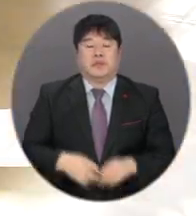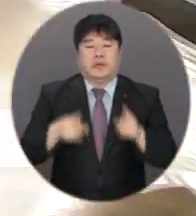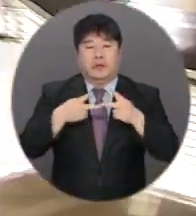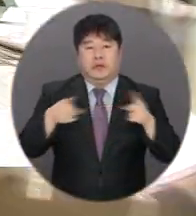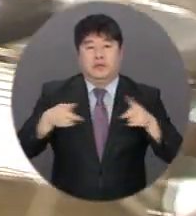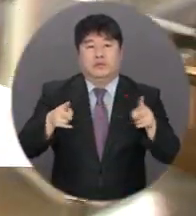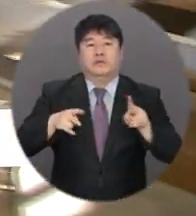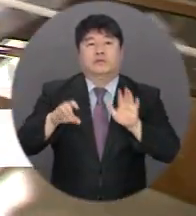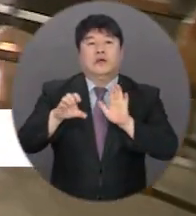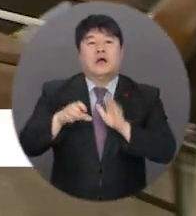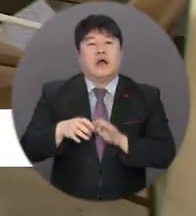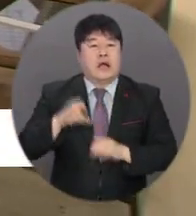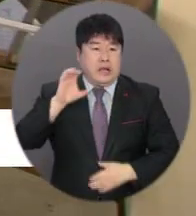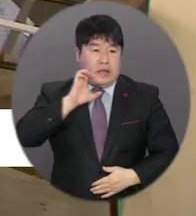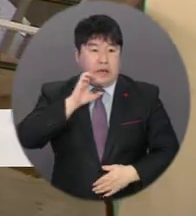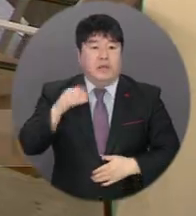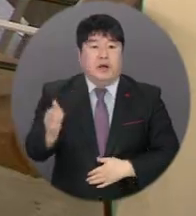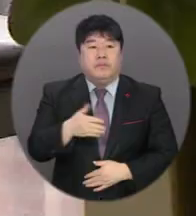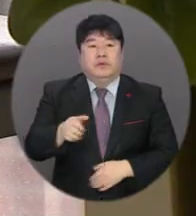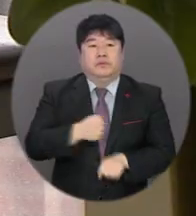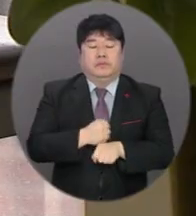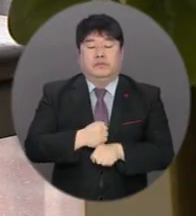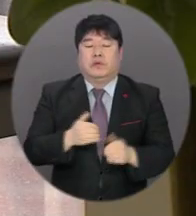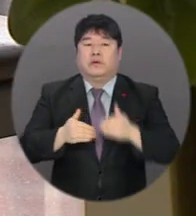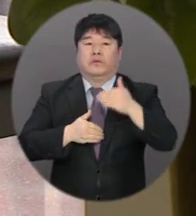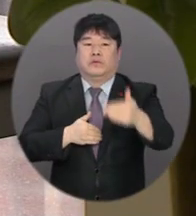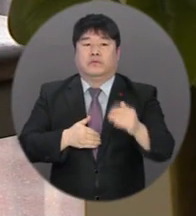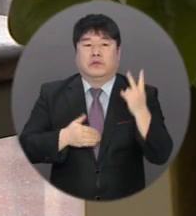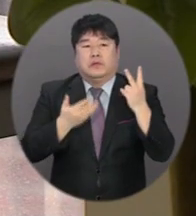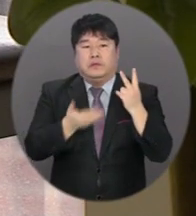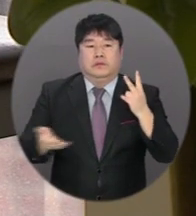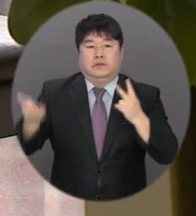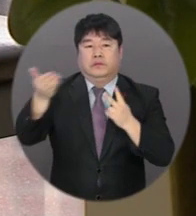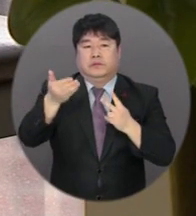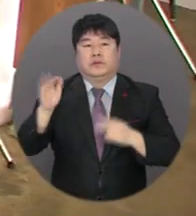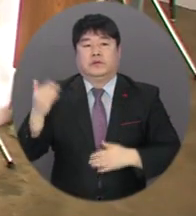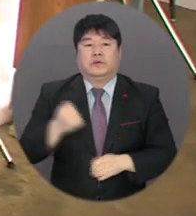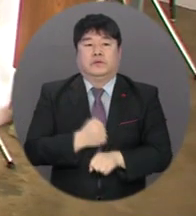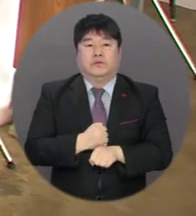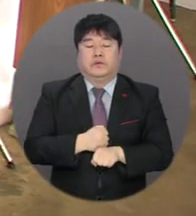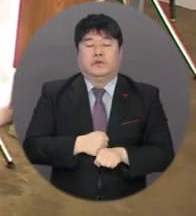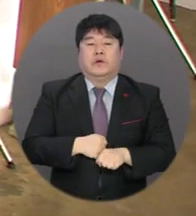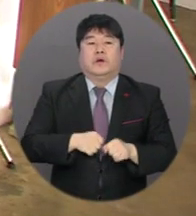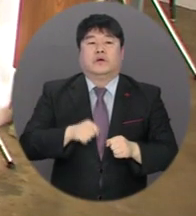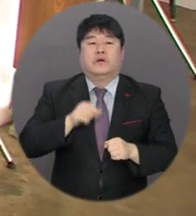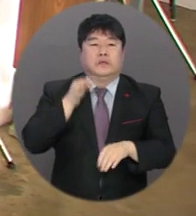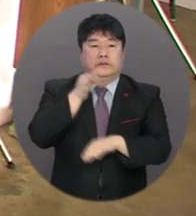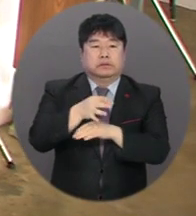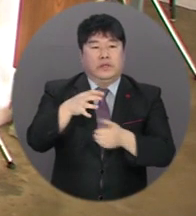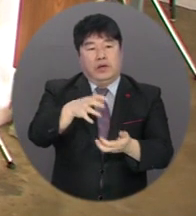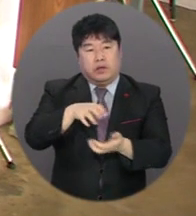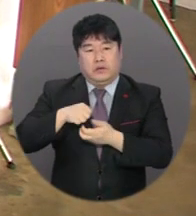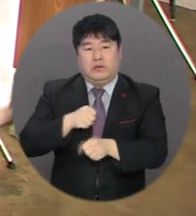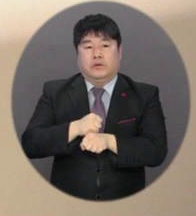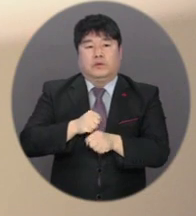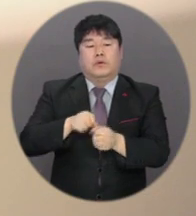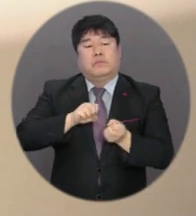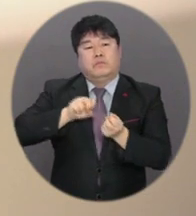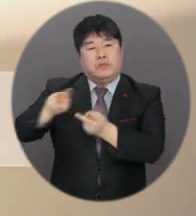2층으로 된 카페가 텅텅 비어 있습니다. 거리 두기 단계가 2단계로 격상되면서 포장과 배달만 가능해졌기